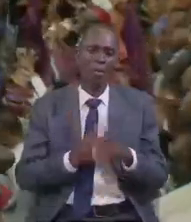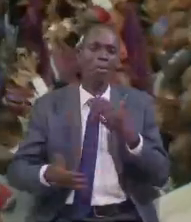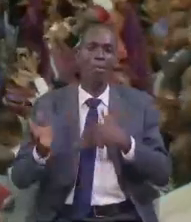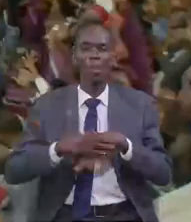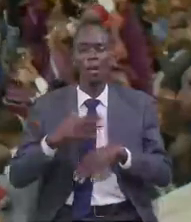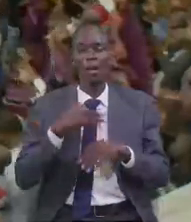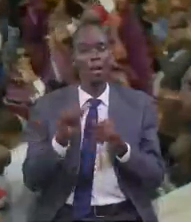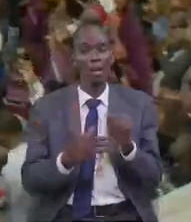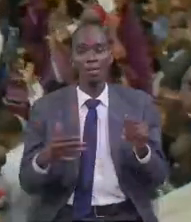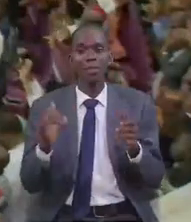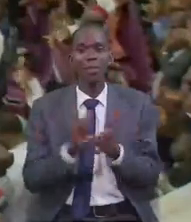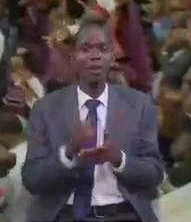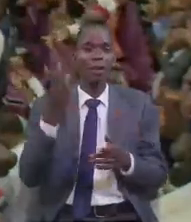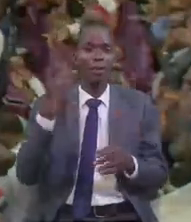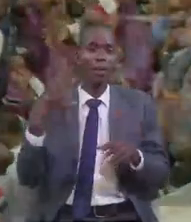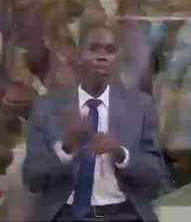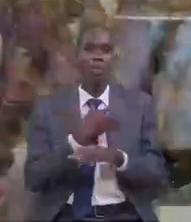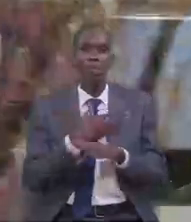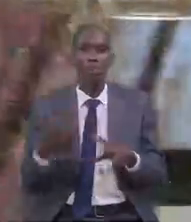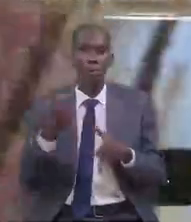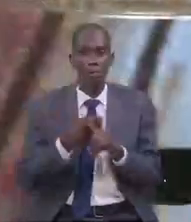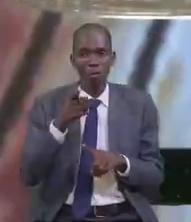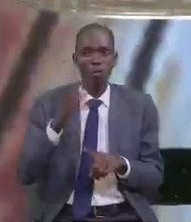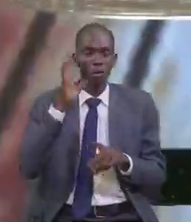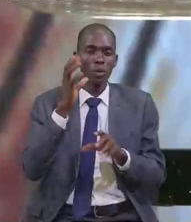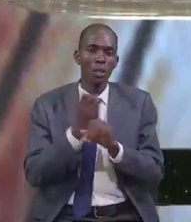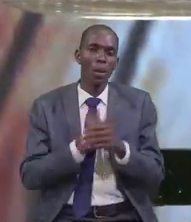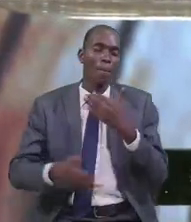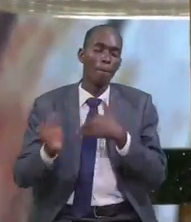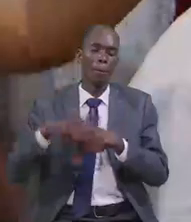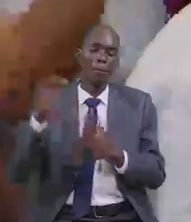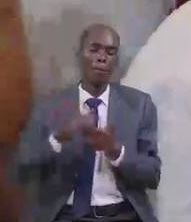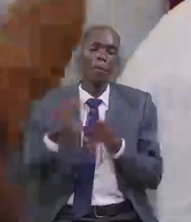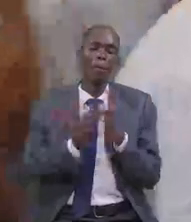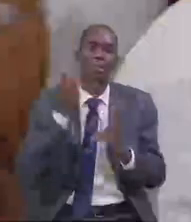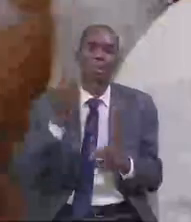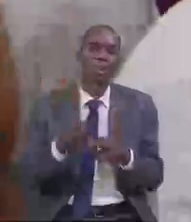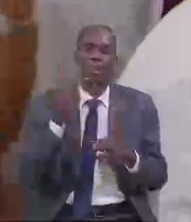Et tout ce qui a été ôté, vous allez récupérer ça au nom de Jésus-Christ.